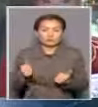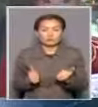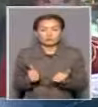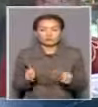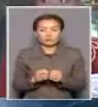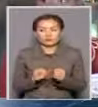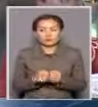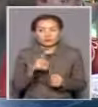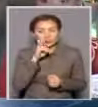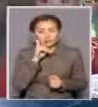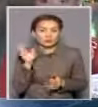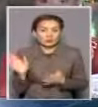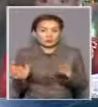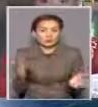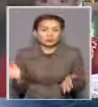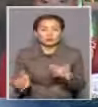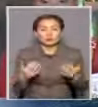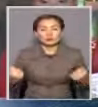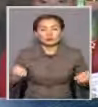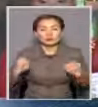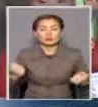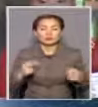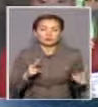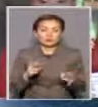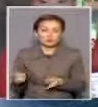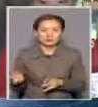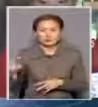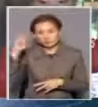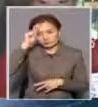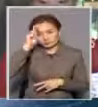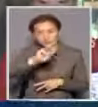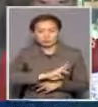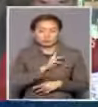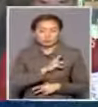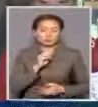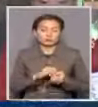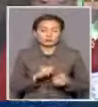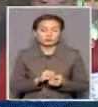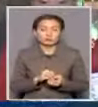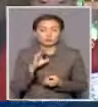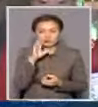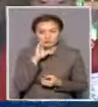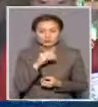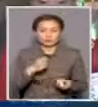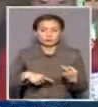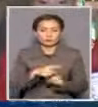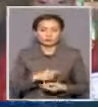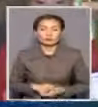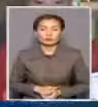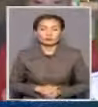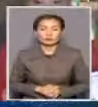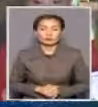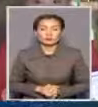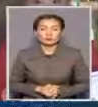бойдышындарымыз, жасөспірімдеріміз спортқа, білімге, өнерге ден қойған жағдайда біздің